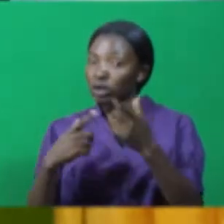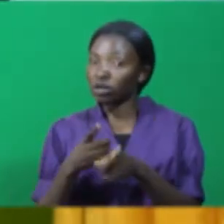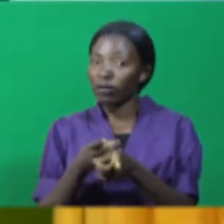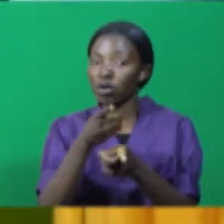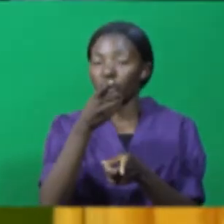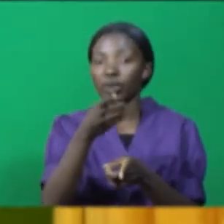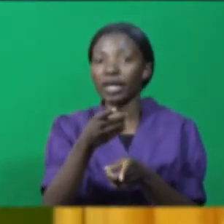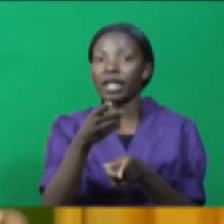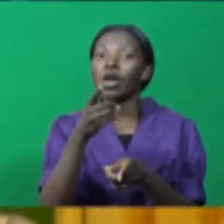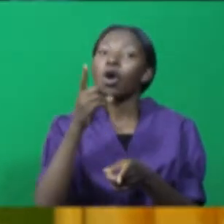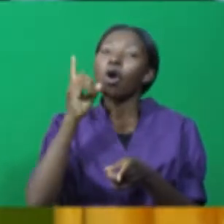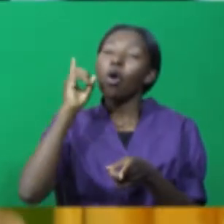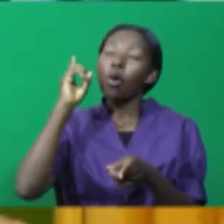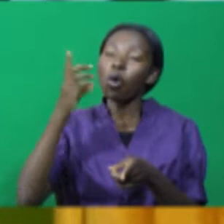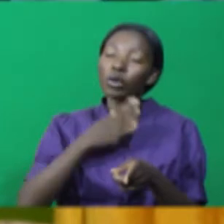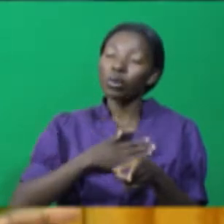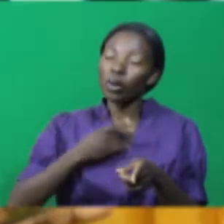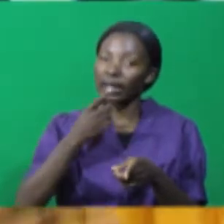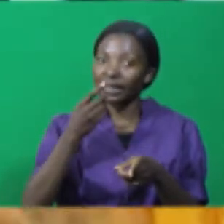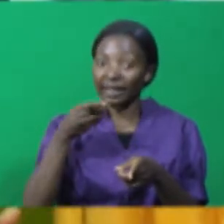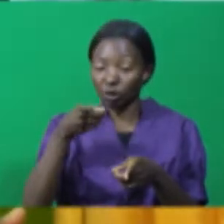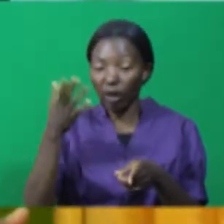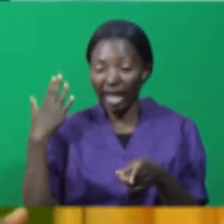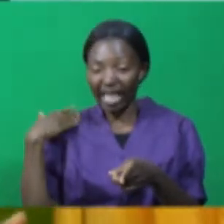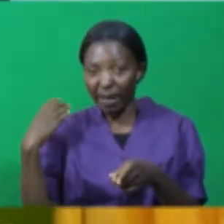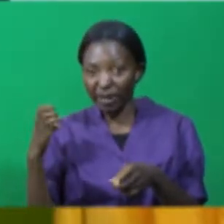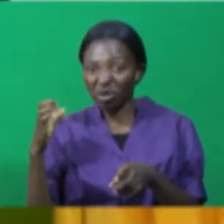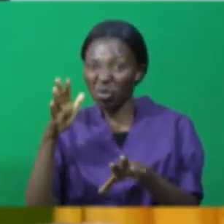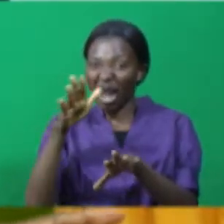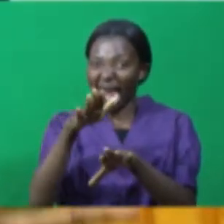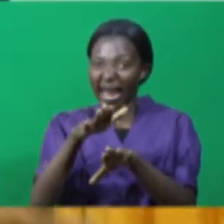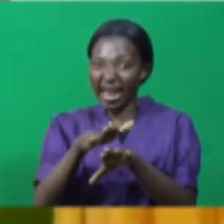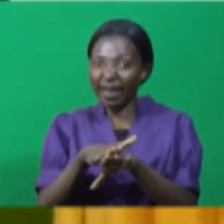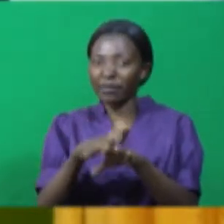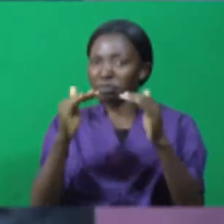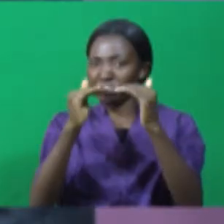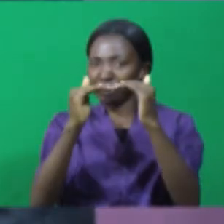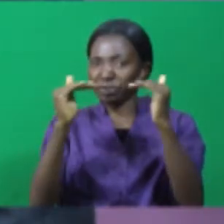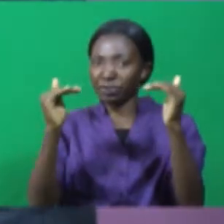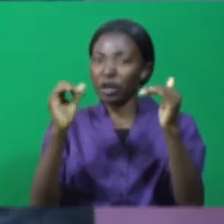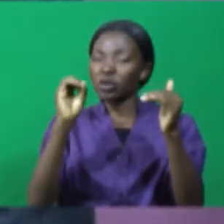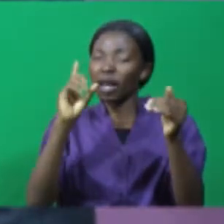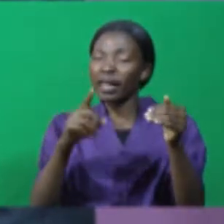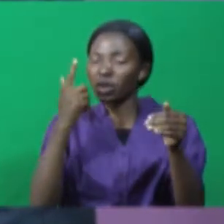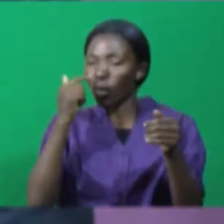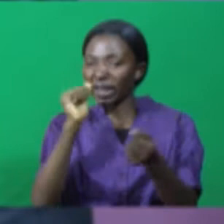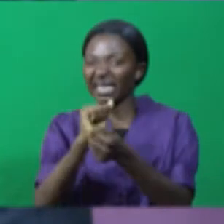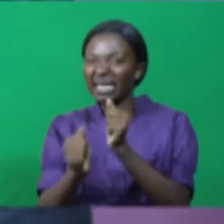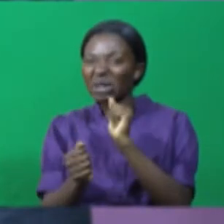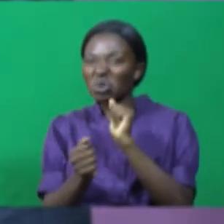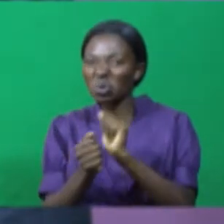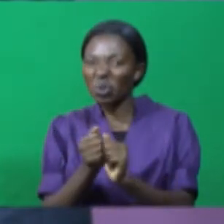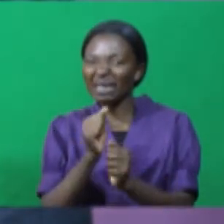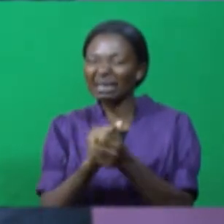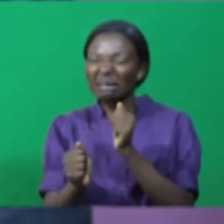kukuteerera. Arida kuti dzisvike pamwe pane chimwe chiyero ka. Kuitira kuti kana akuzodzipwanya apwanye